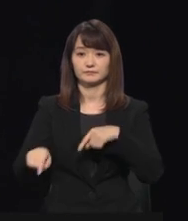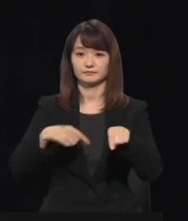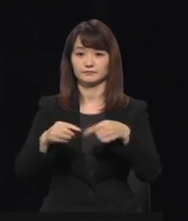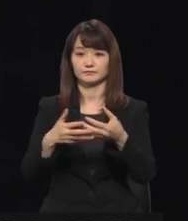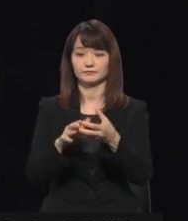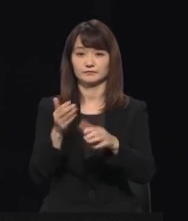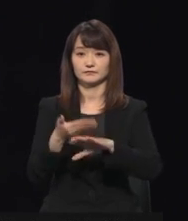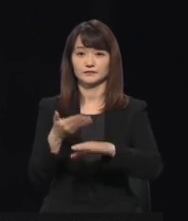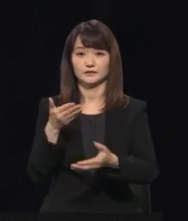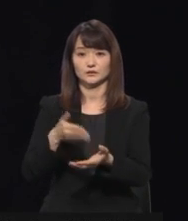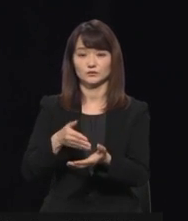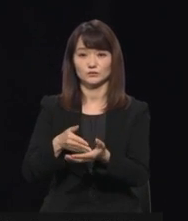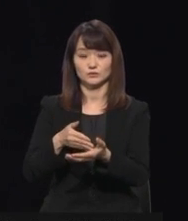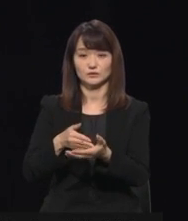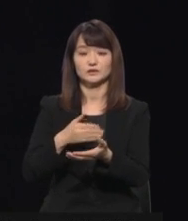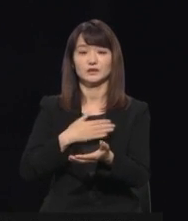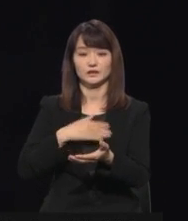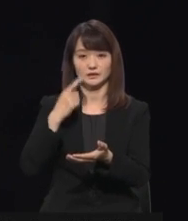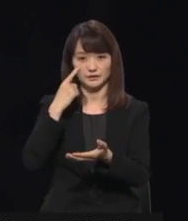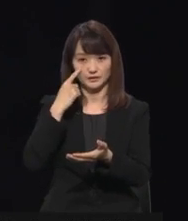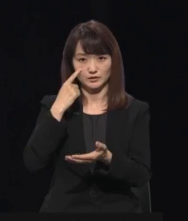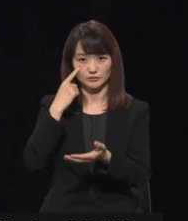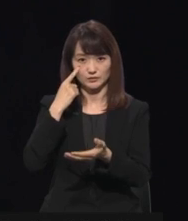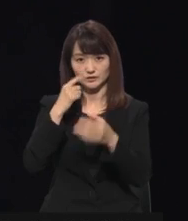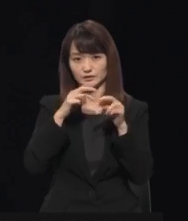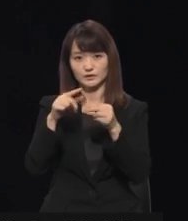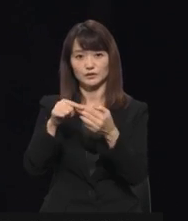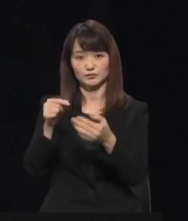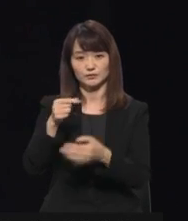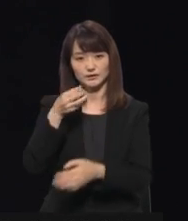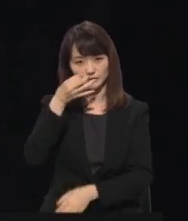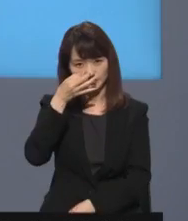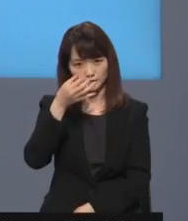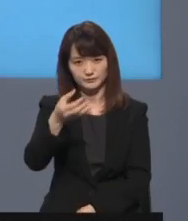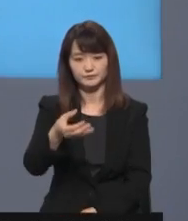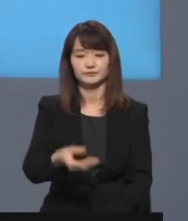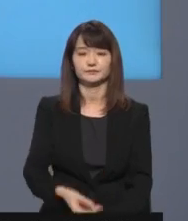다른 뉴스를 살펴보는 코너 줘 강 정 아나운서의 살피 보겠습니다